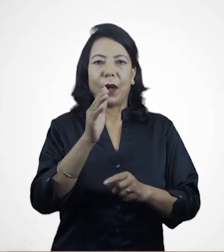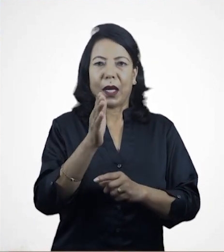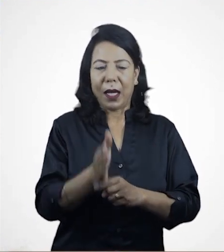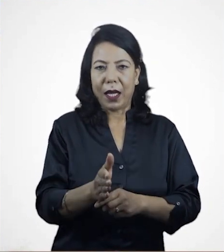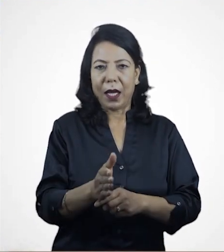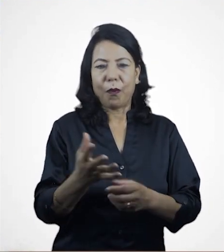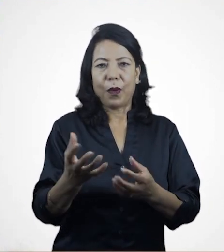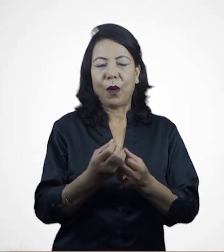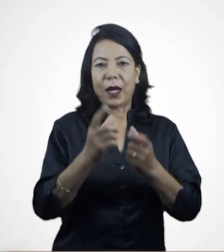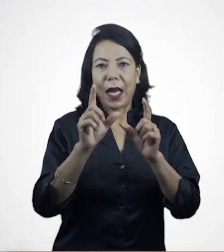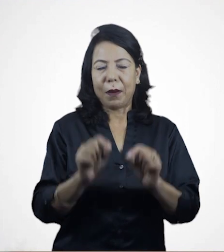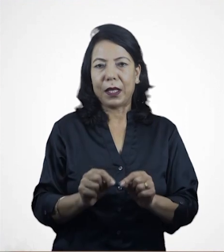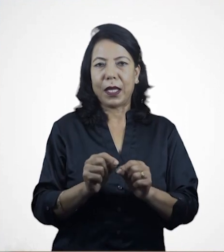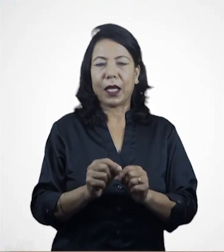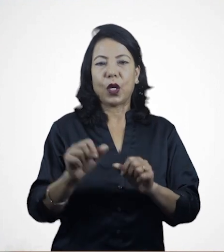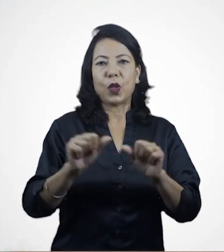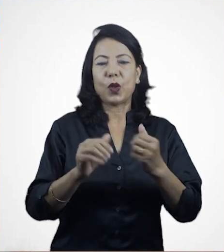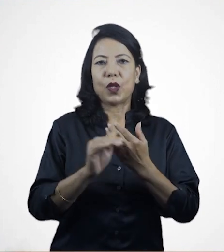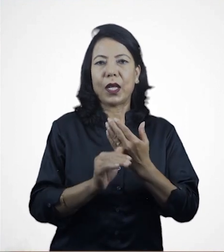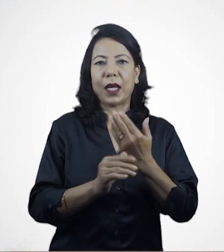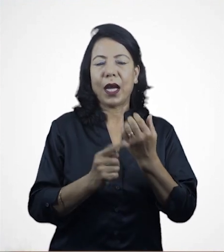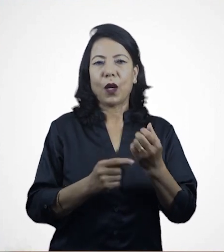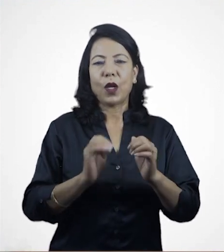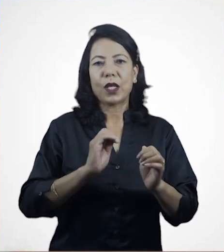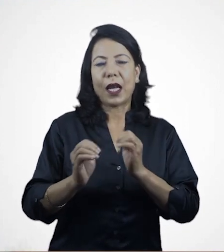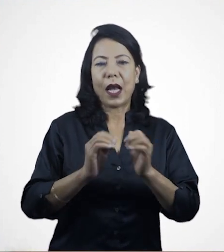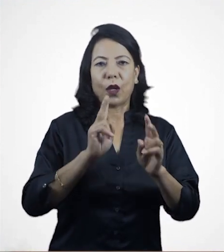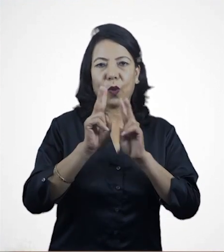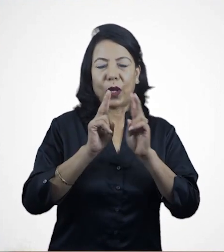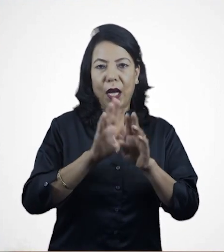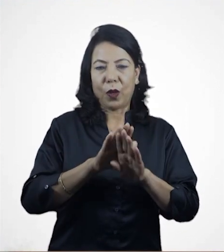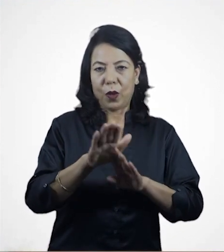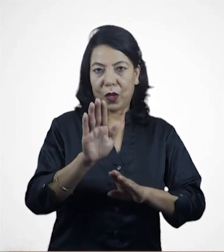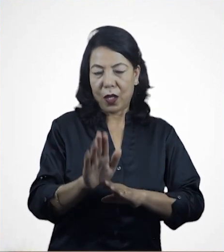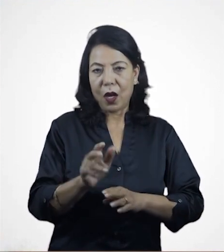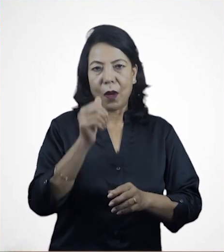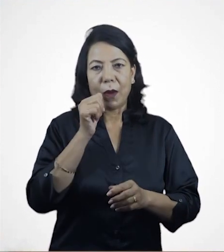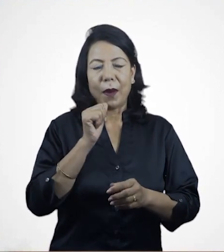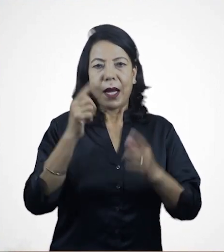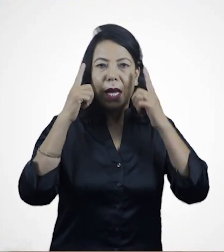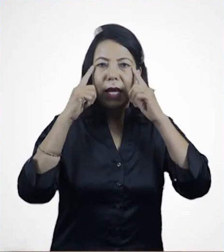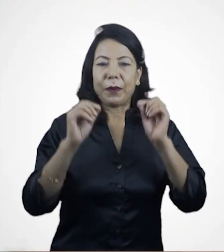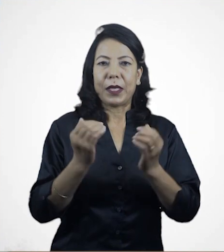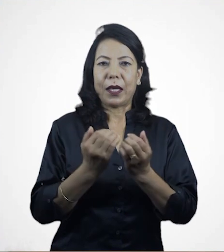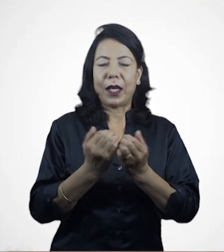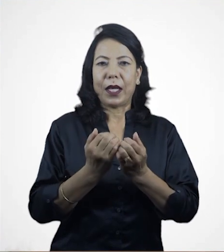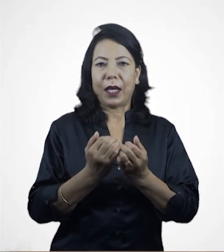पह देशर के अभाव क